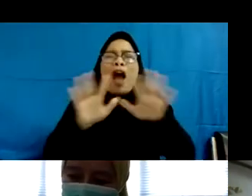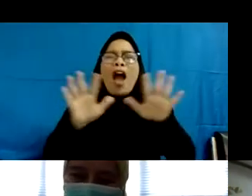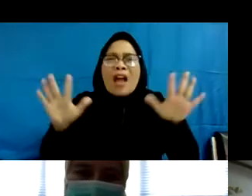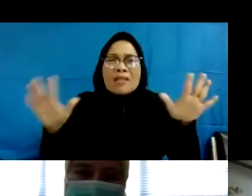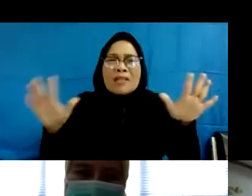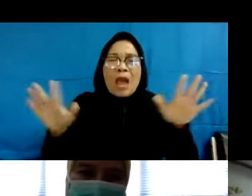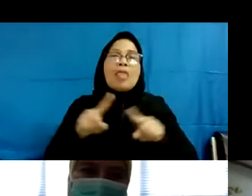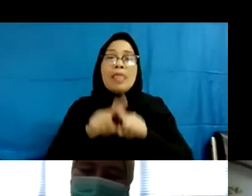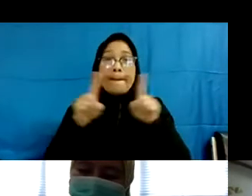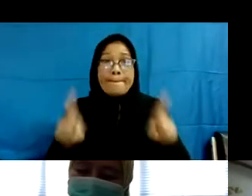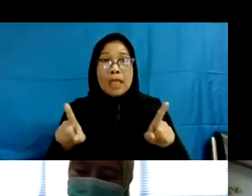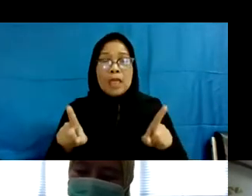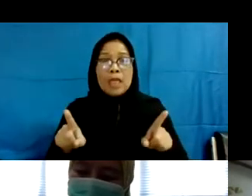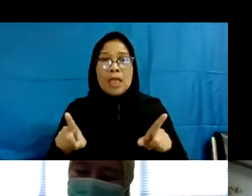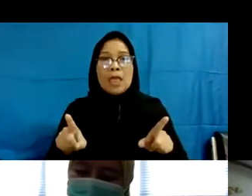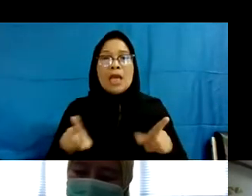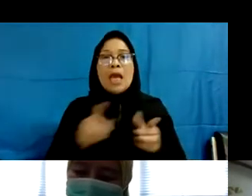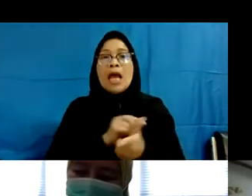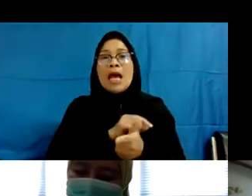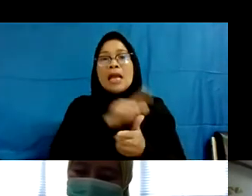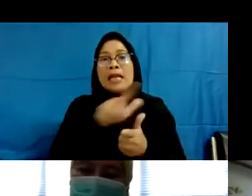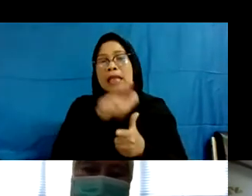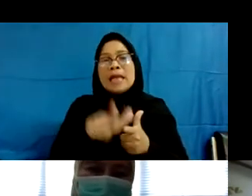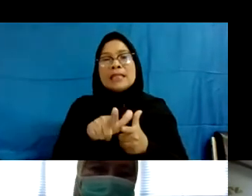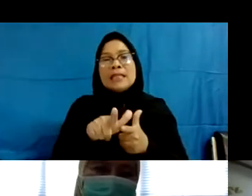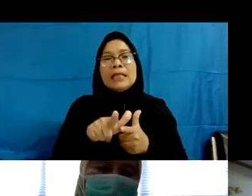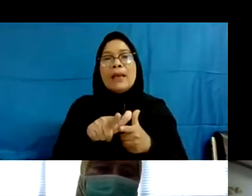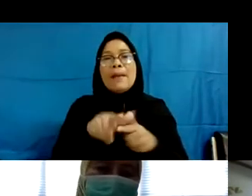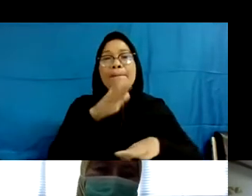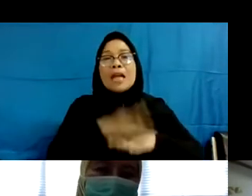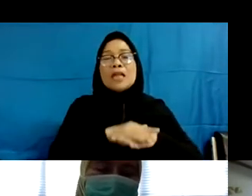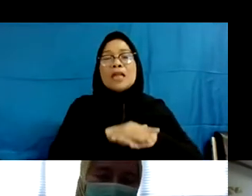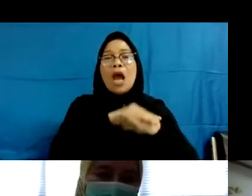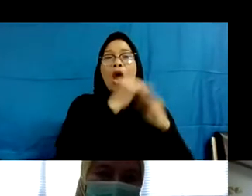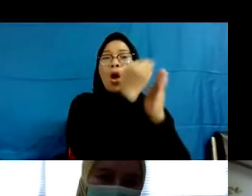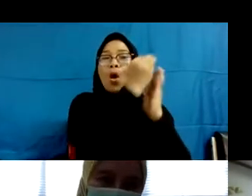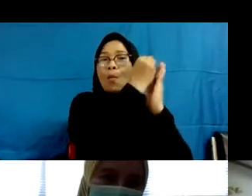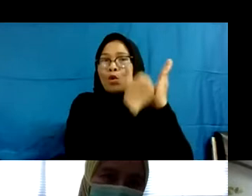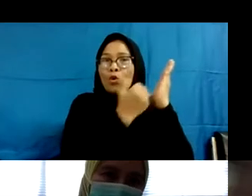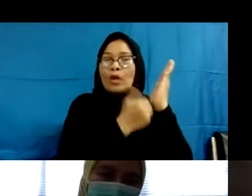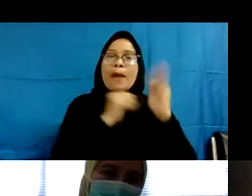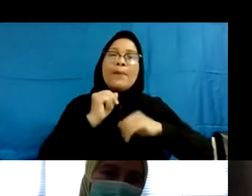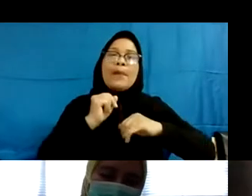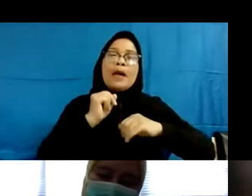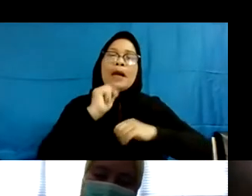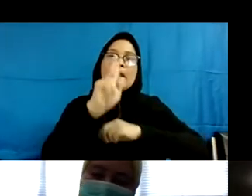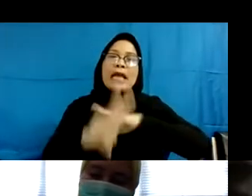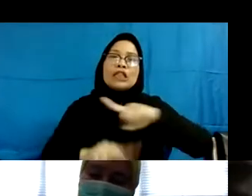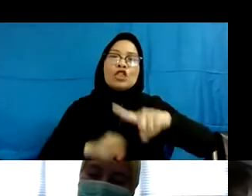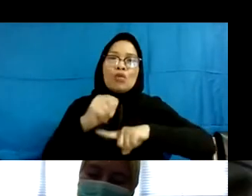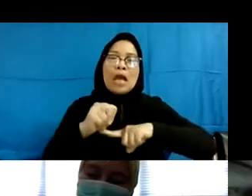itu. Literasi dalam konteks program nasional, ini program prioritas nasional, adalah